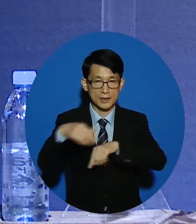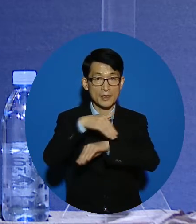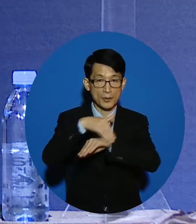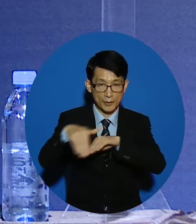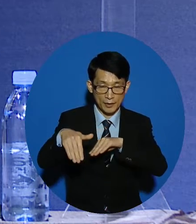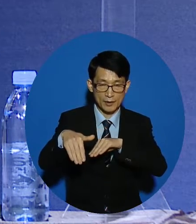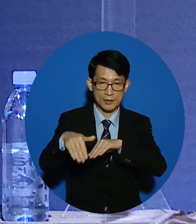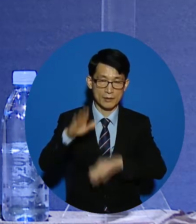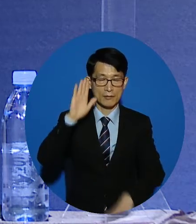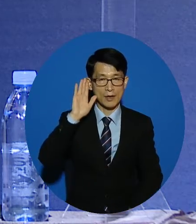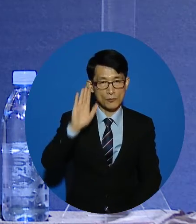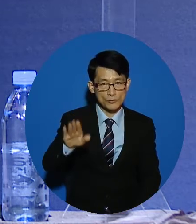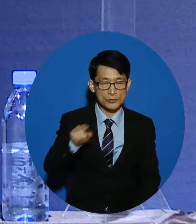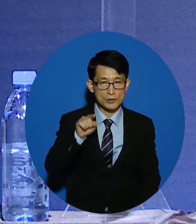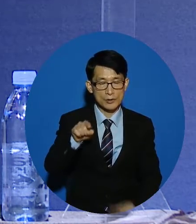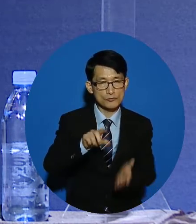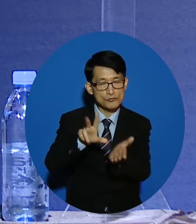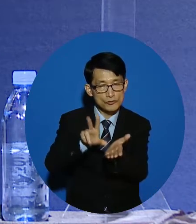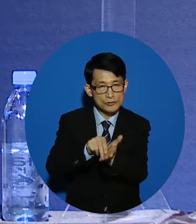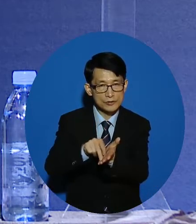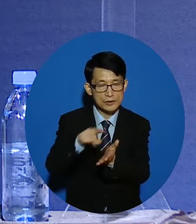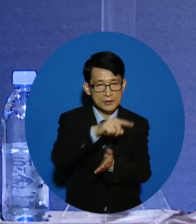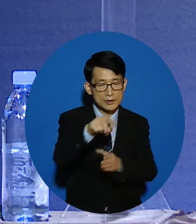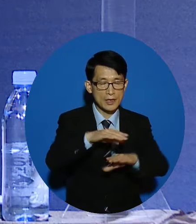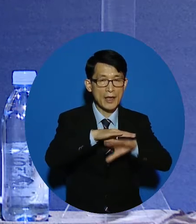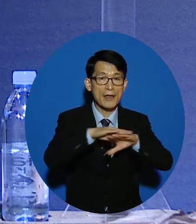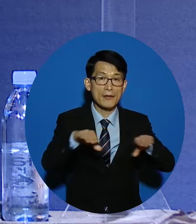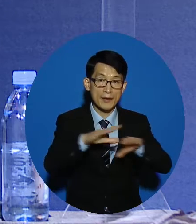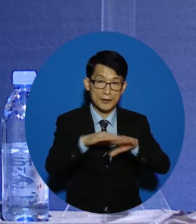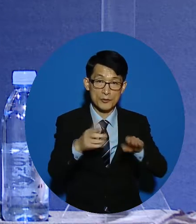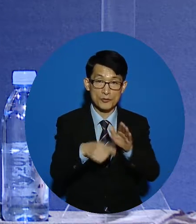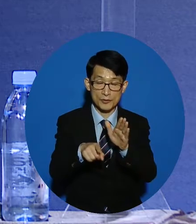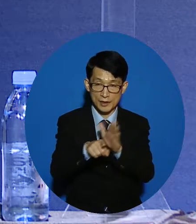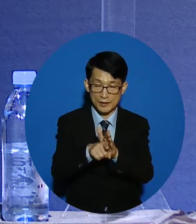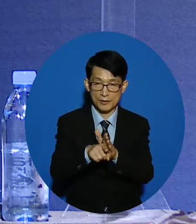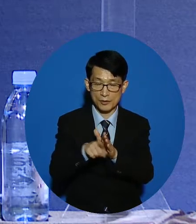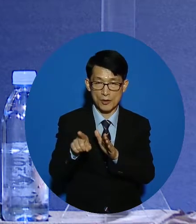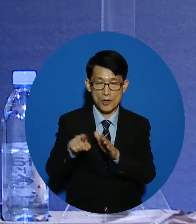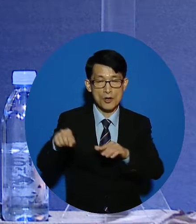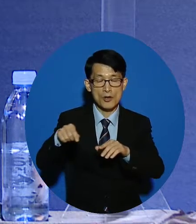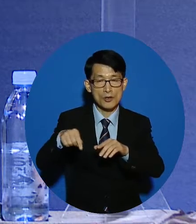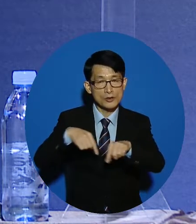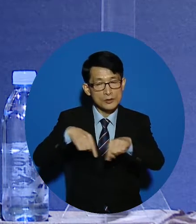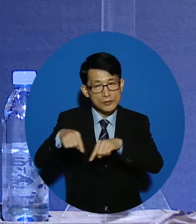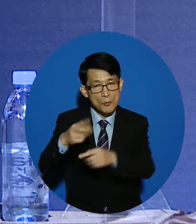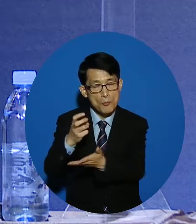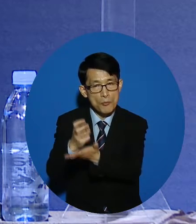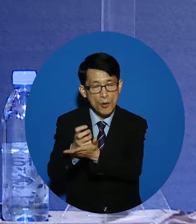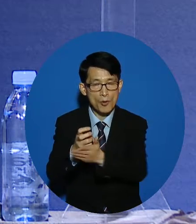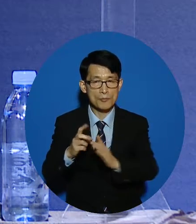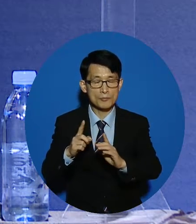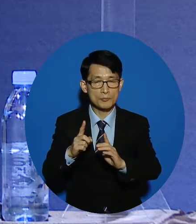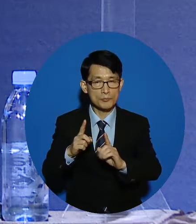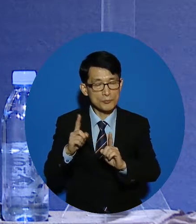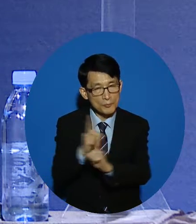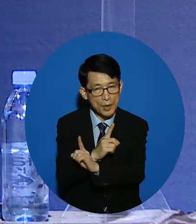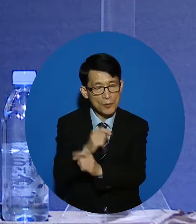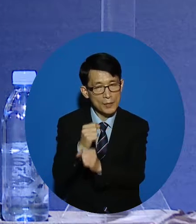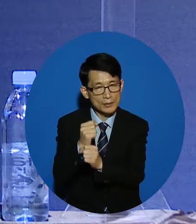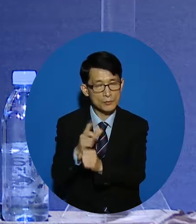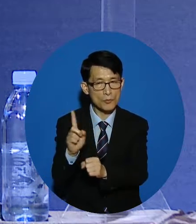앞으로 어떻게 그런 정책들을 또 만들어 가야 하는지 또 정책의 한계를 어떻게 극복해야